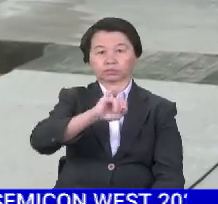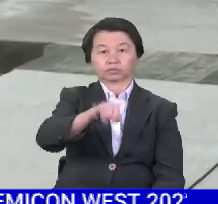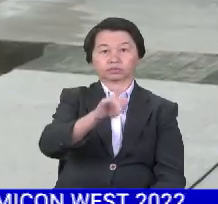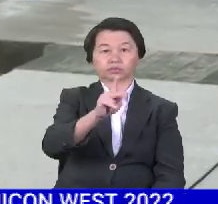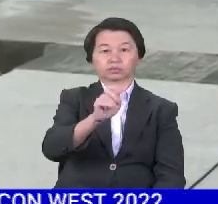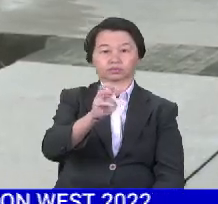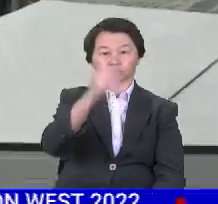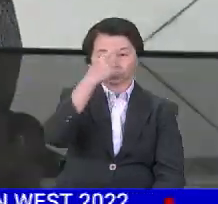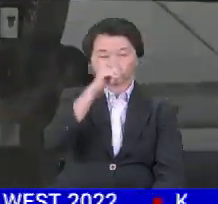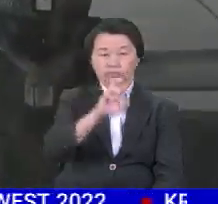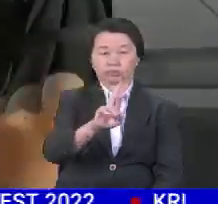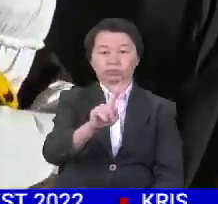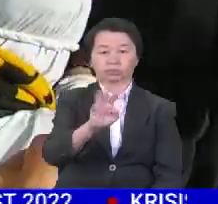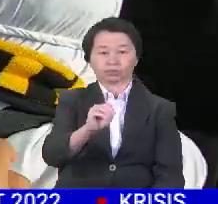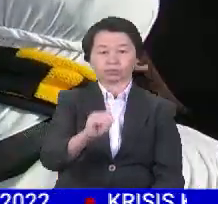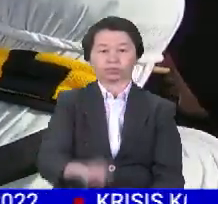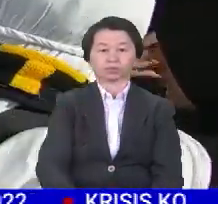untuk RTM.